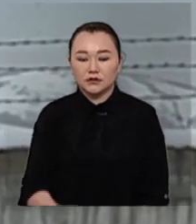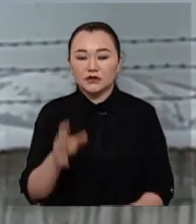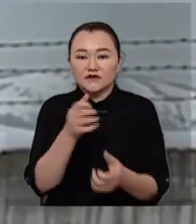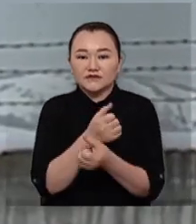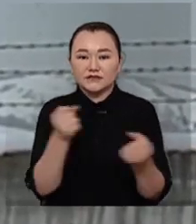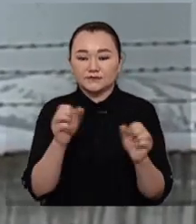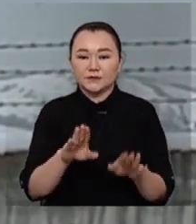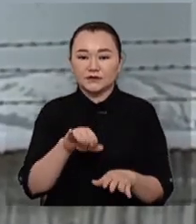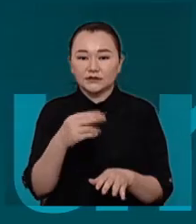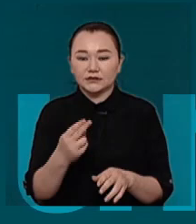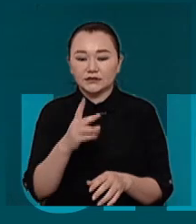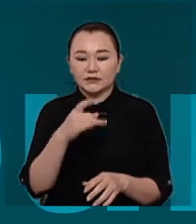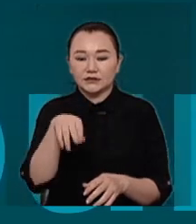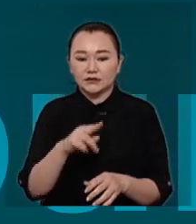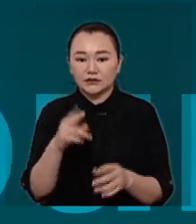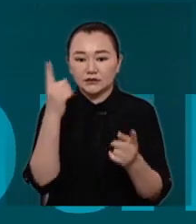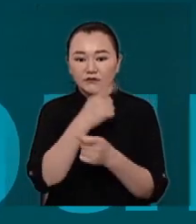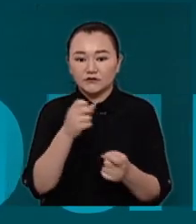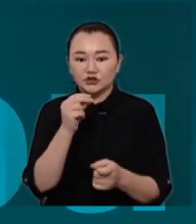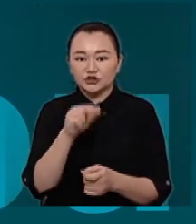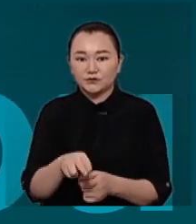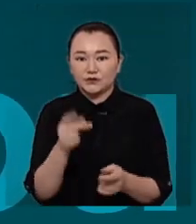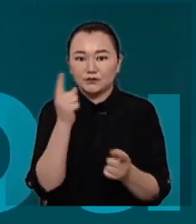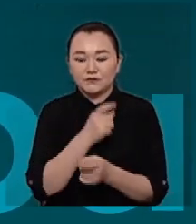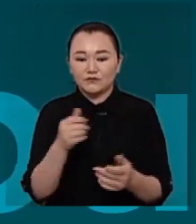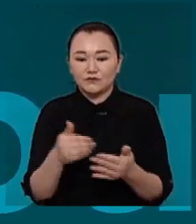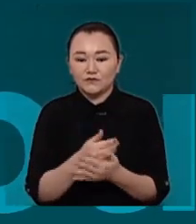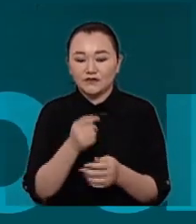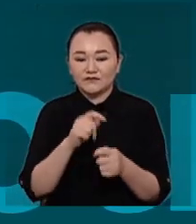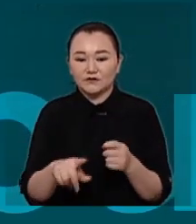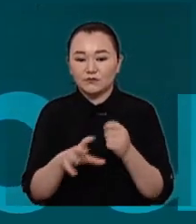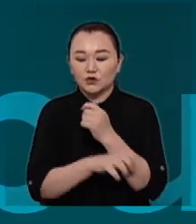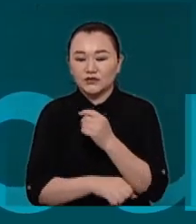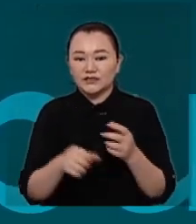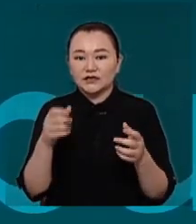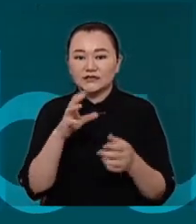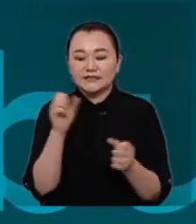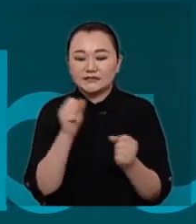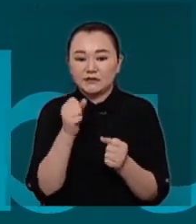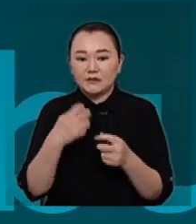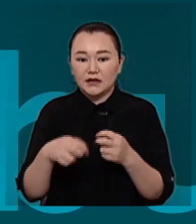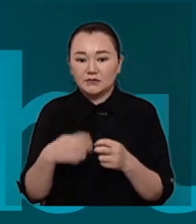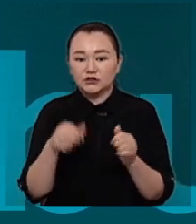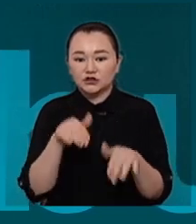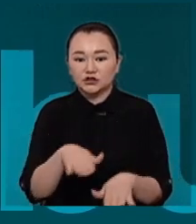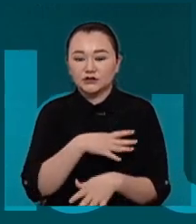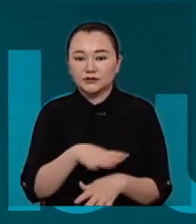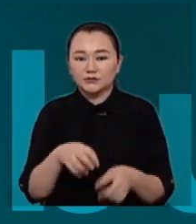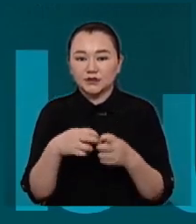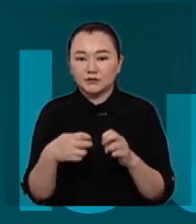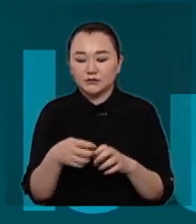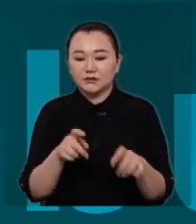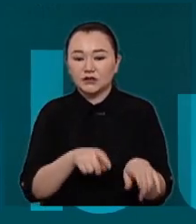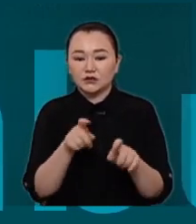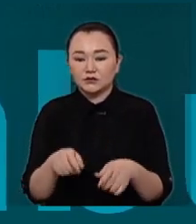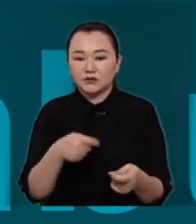Взрыв на ТЭЦ в Ридере. В регионе объявлен режим ЧП. Почему новый инвестор после серии зимних поломок не решил проблему? Перейдет